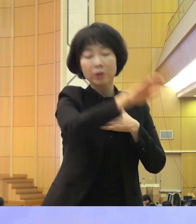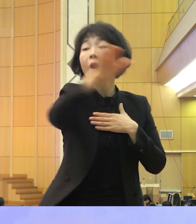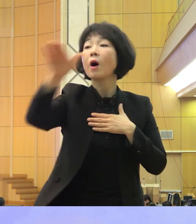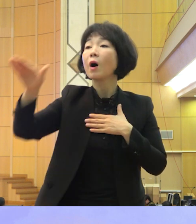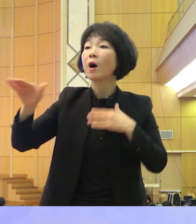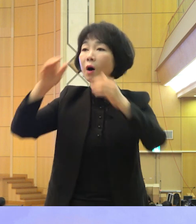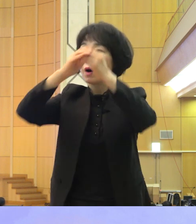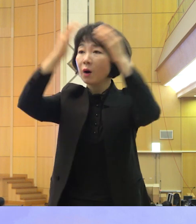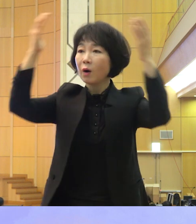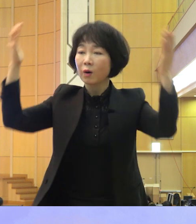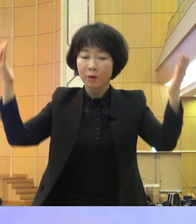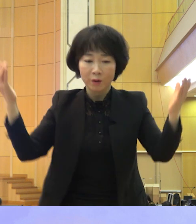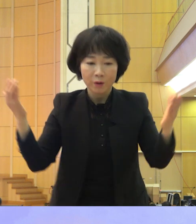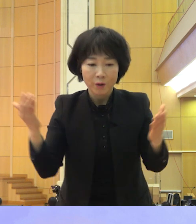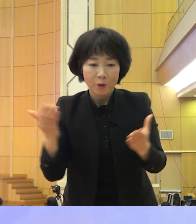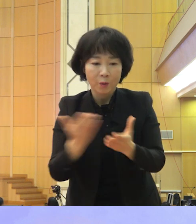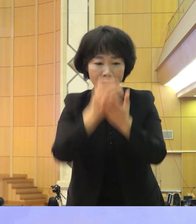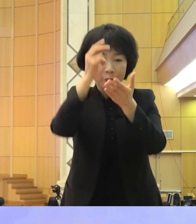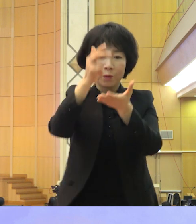찬송하면서